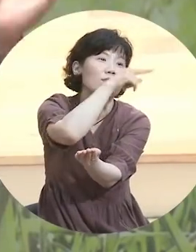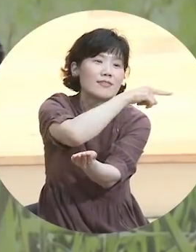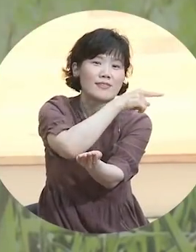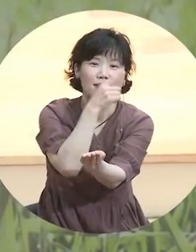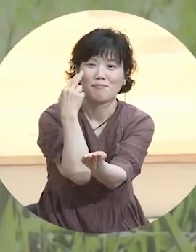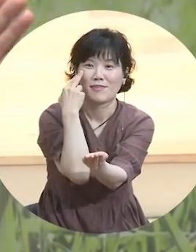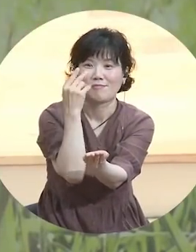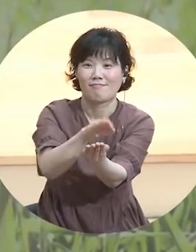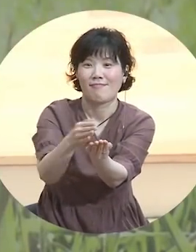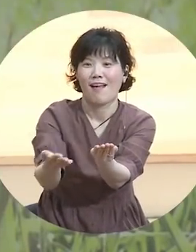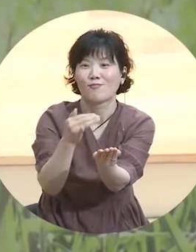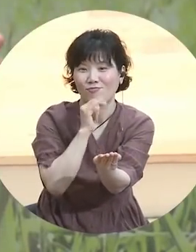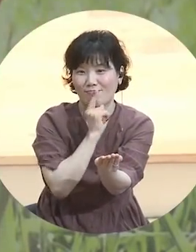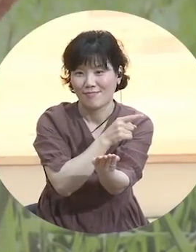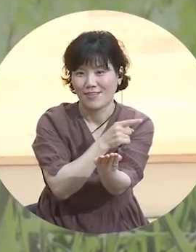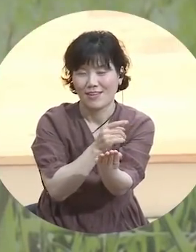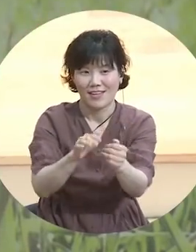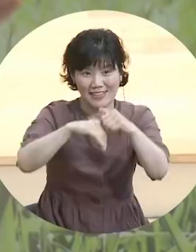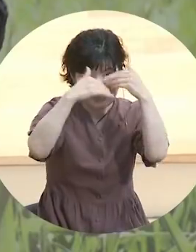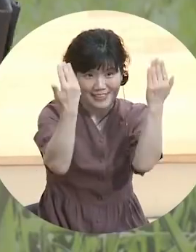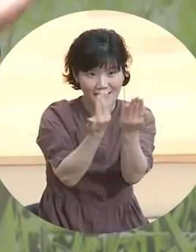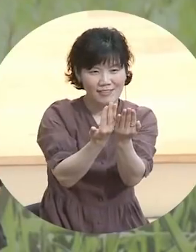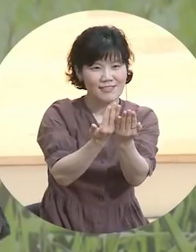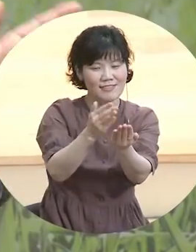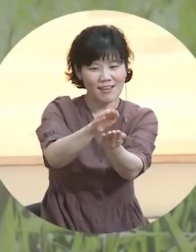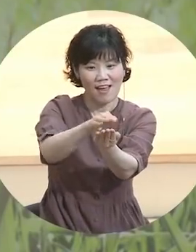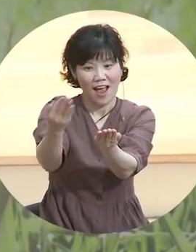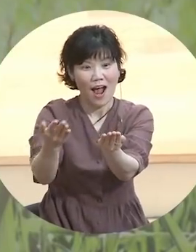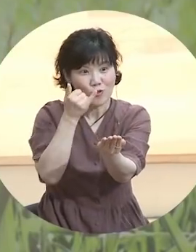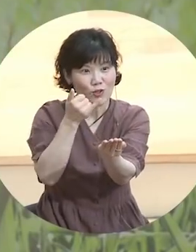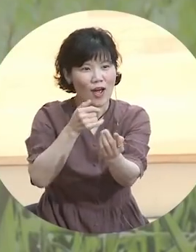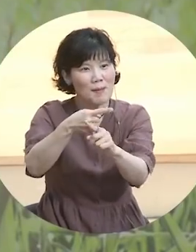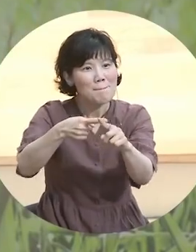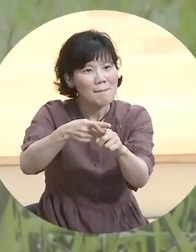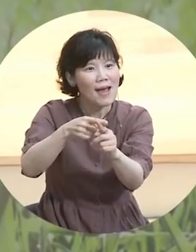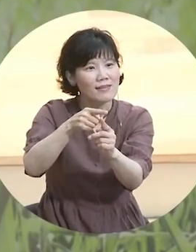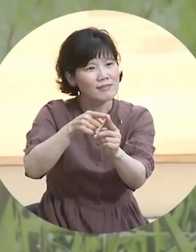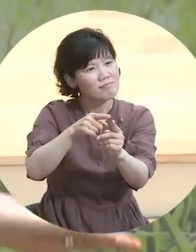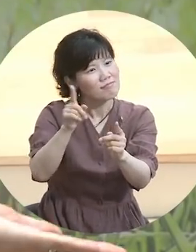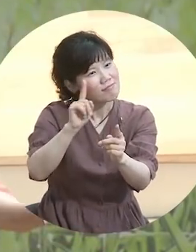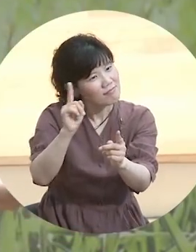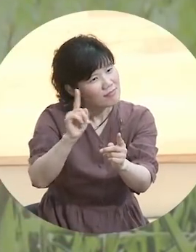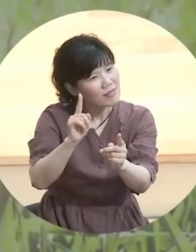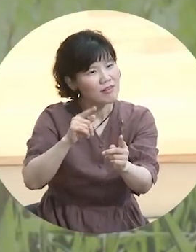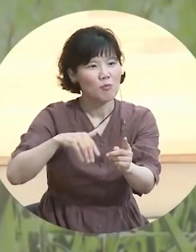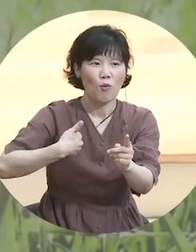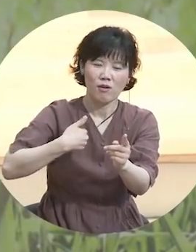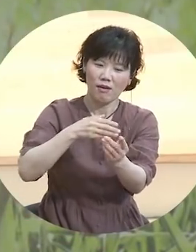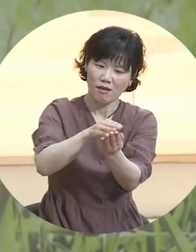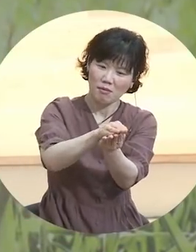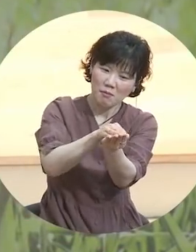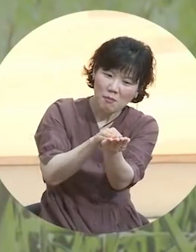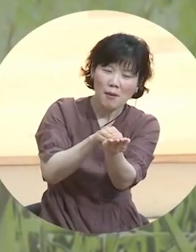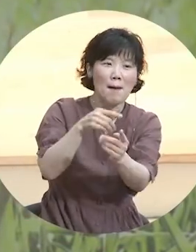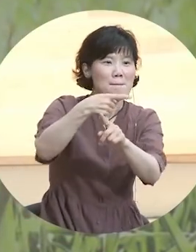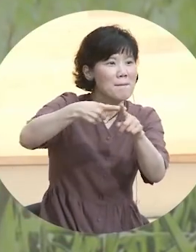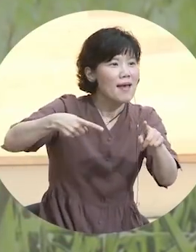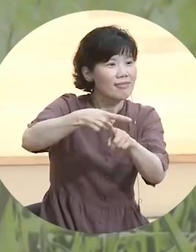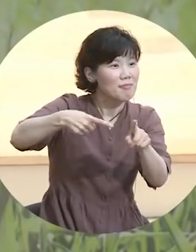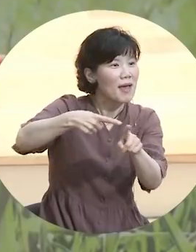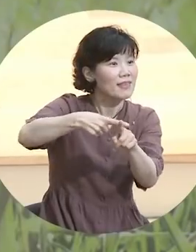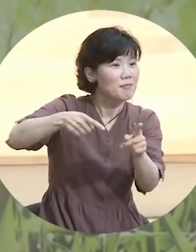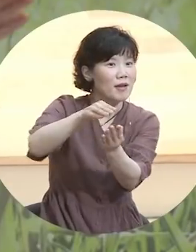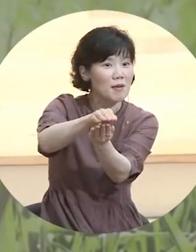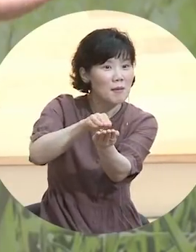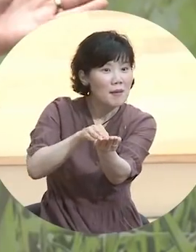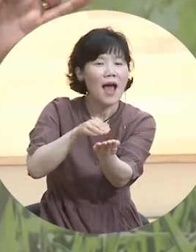그렇게 장치가 되어 있습니다. 전체를 열 수도 있고 경첩이 그렇게 이렇게 달려있기도 하고 또 상반식만 절반만 열 수